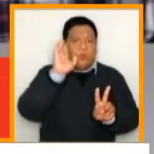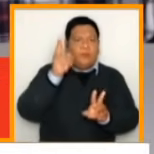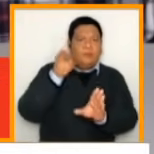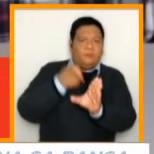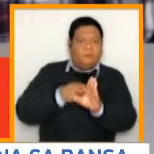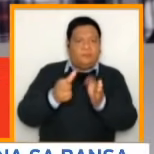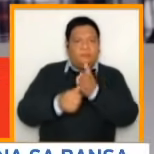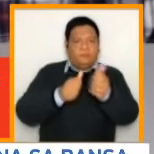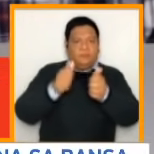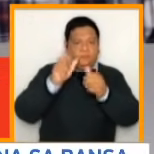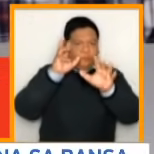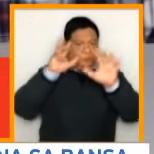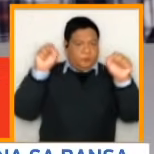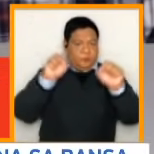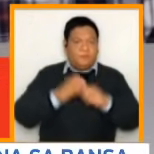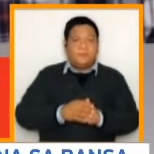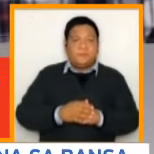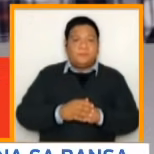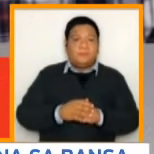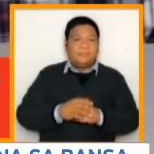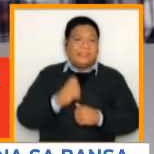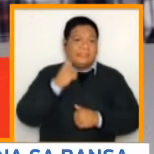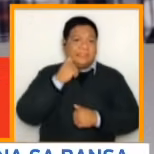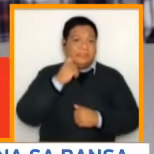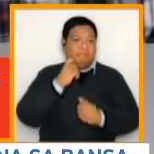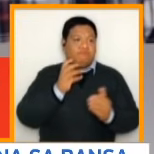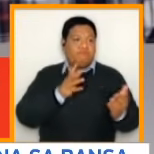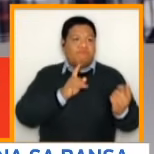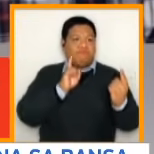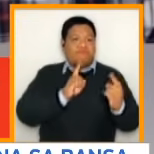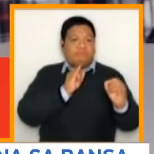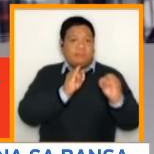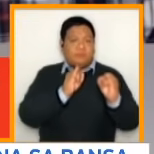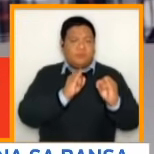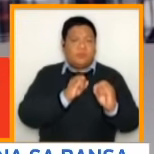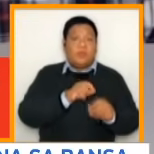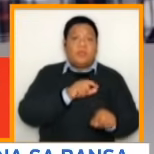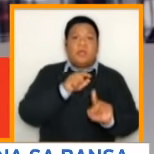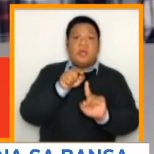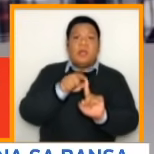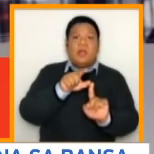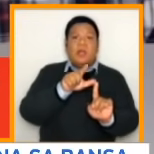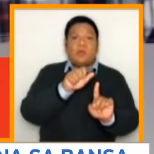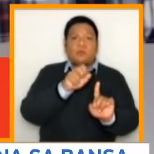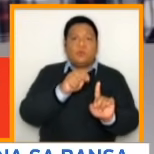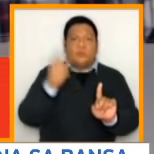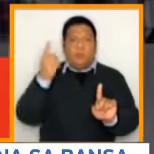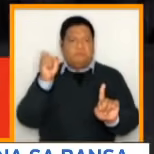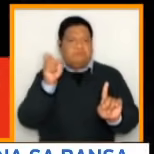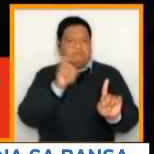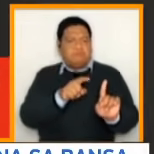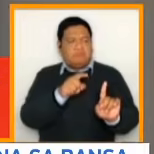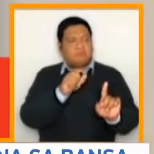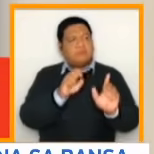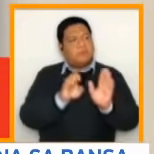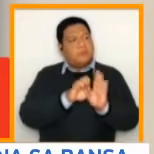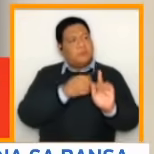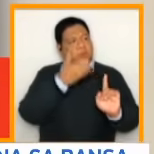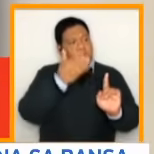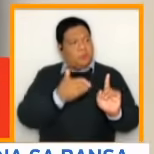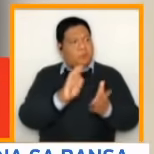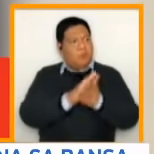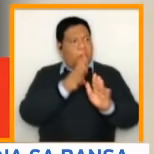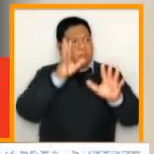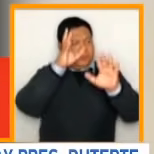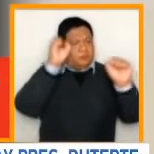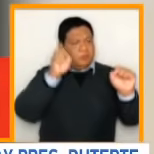isang forum, tinanong si Lacson paano raw ipagkakatiwala sa kanya ang pinakamataas na posisyon sa pamahalaan kung noong